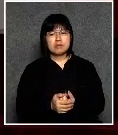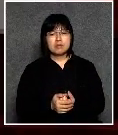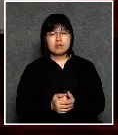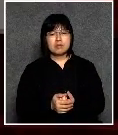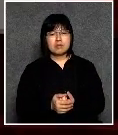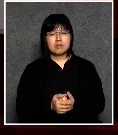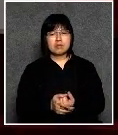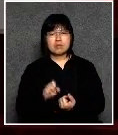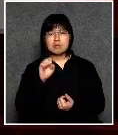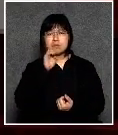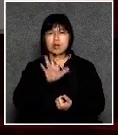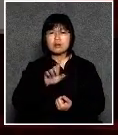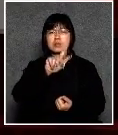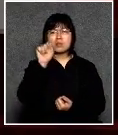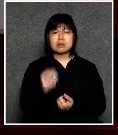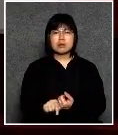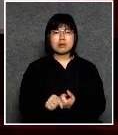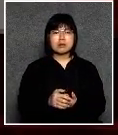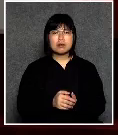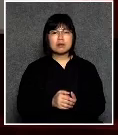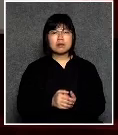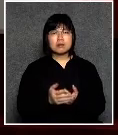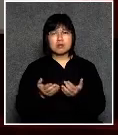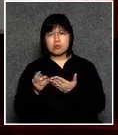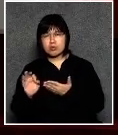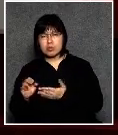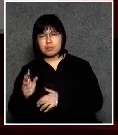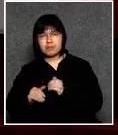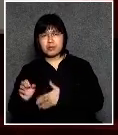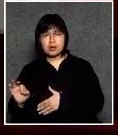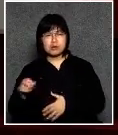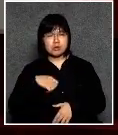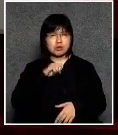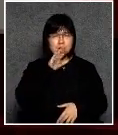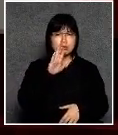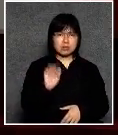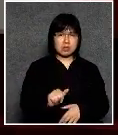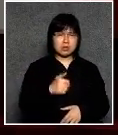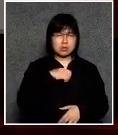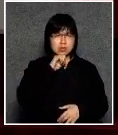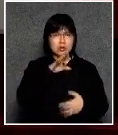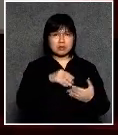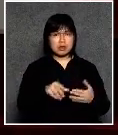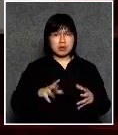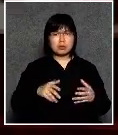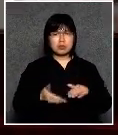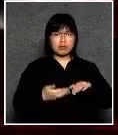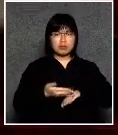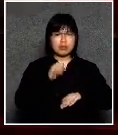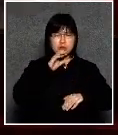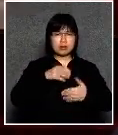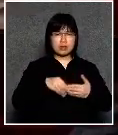點解你唔講啊？ 學無術啦， 係咪先？點解唔講得啊？講嘅人就叫拉布，重複講叫拉